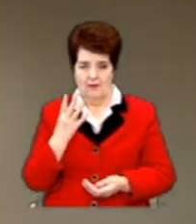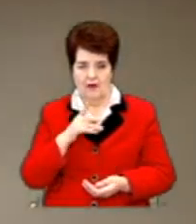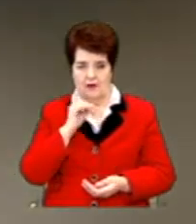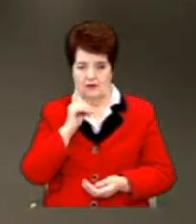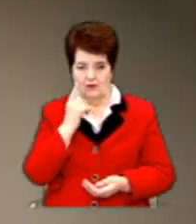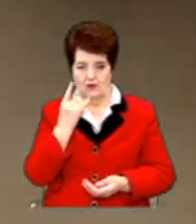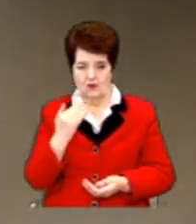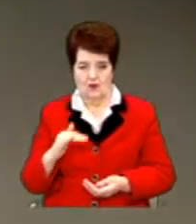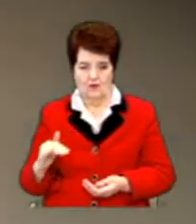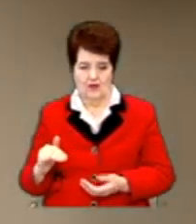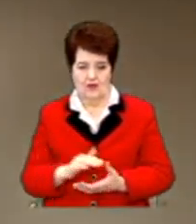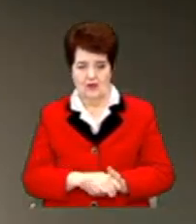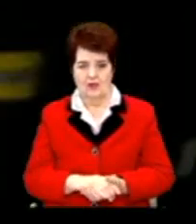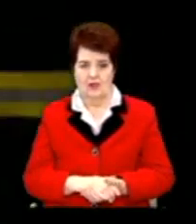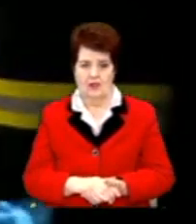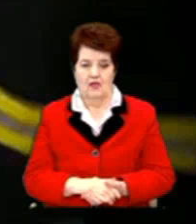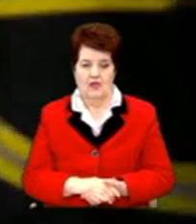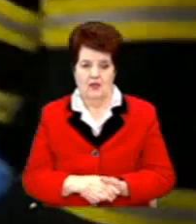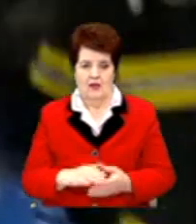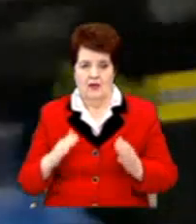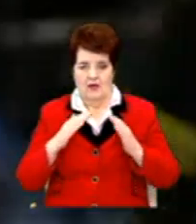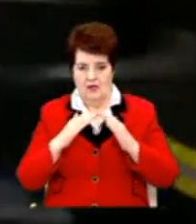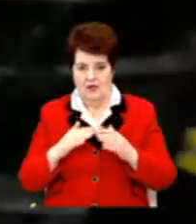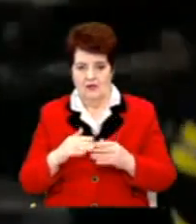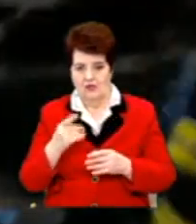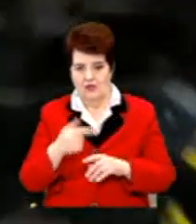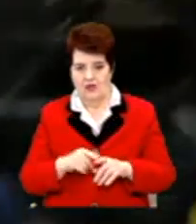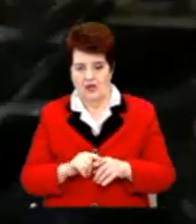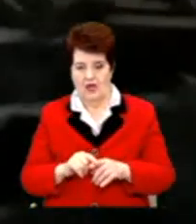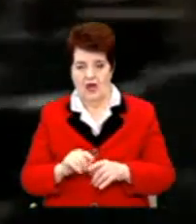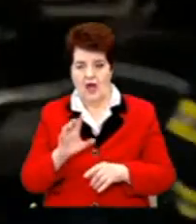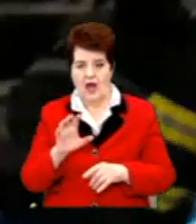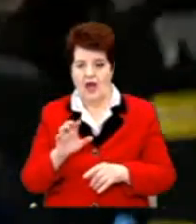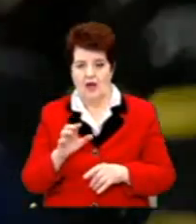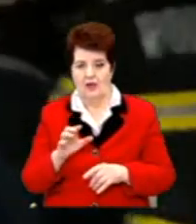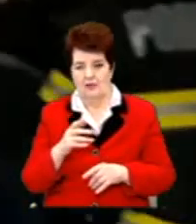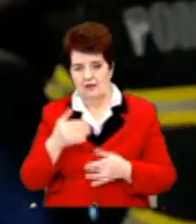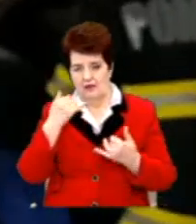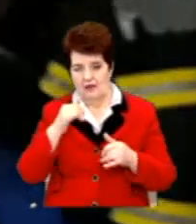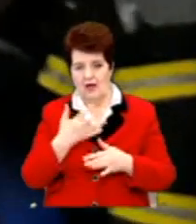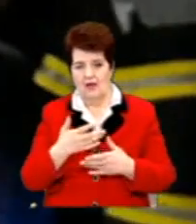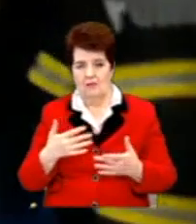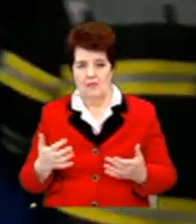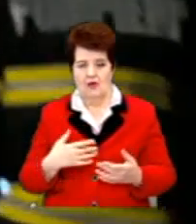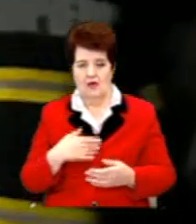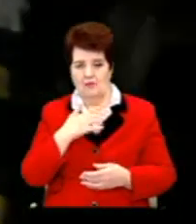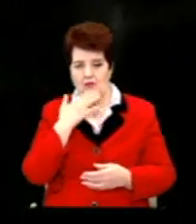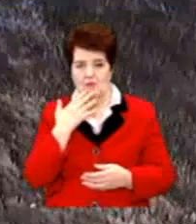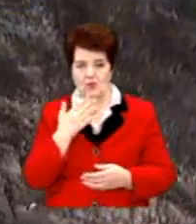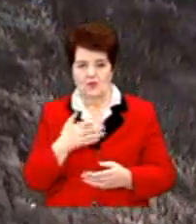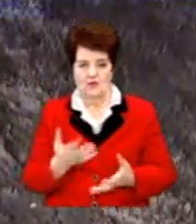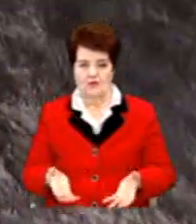un copil. La o fermă din Râmnicu Sărat, acoperișul unor adăposturi de animale s-a prăbușit peste câteva sute de oi, iar operațiunea de salvare a durat mai bine de 2